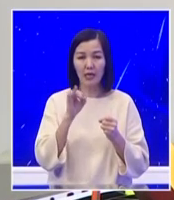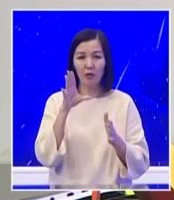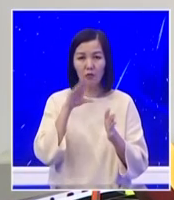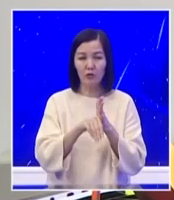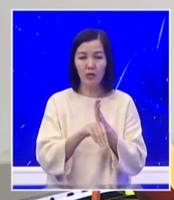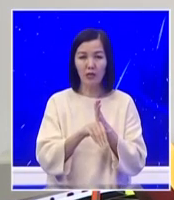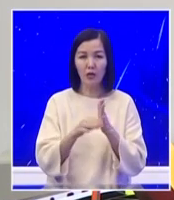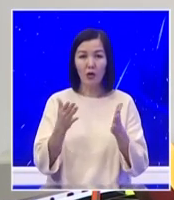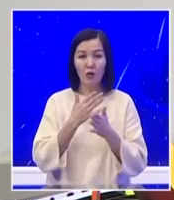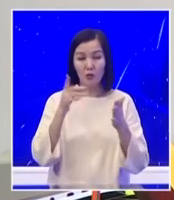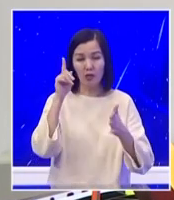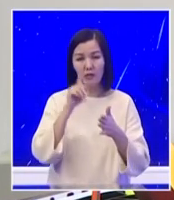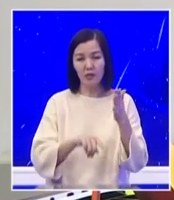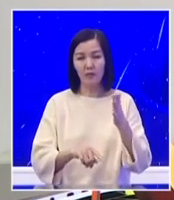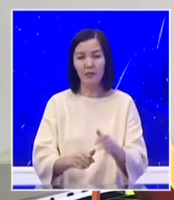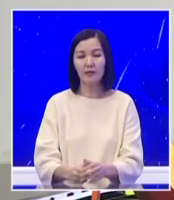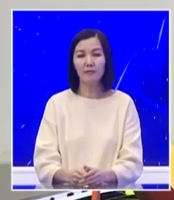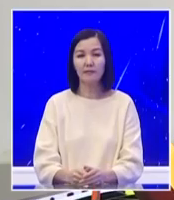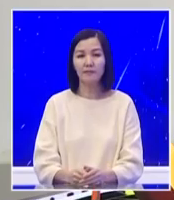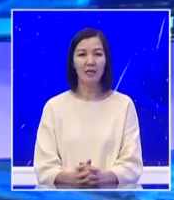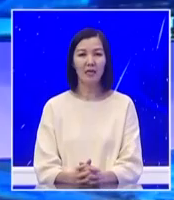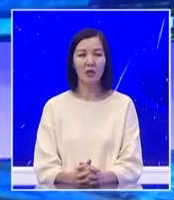Олардың жолына үлкен үмітпен қараймыз.